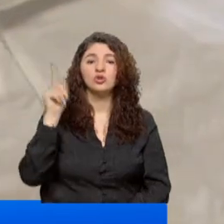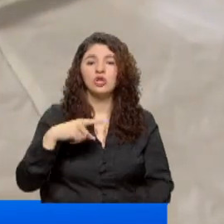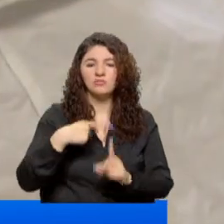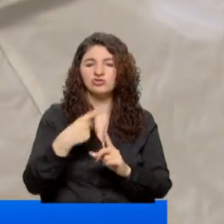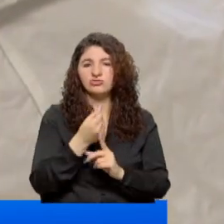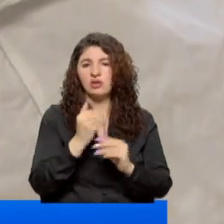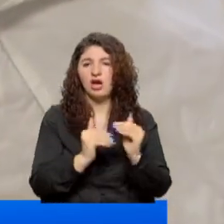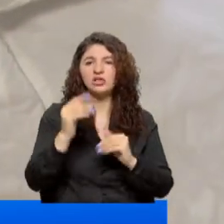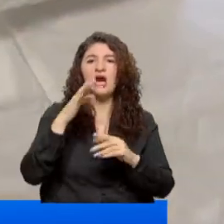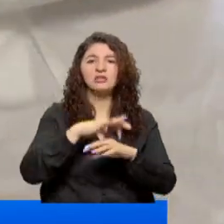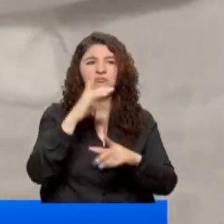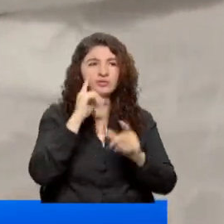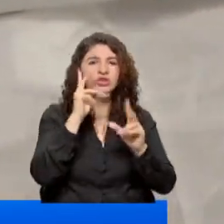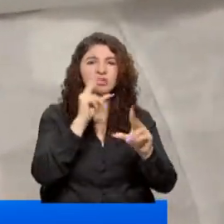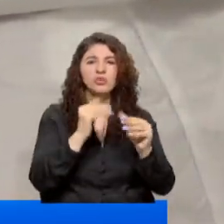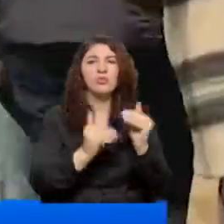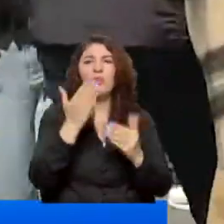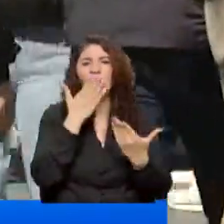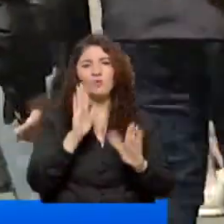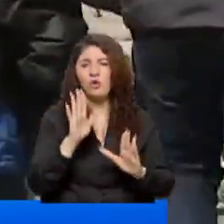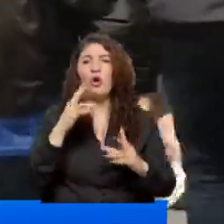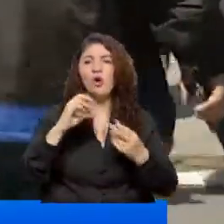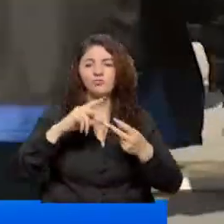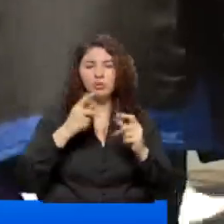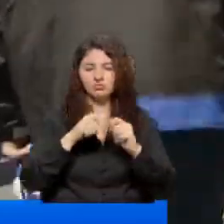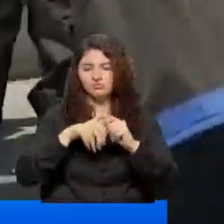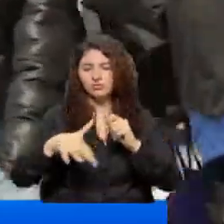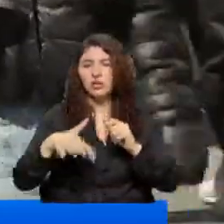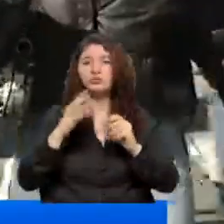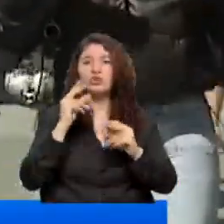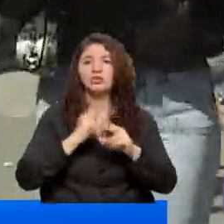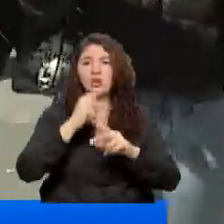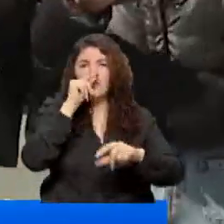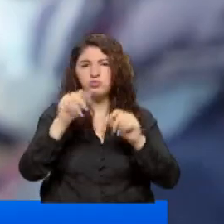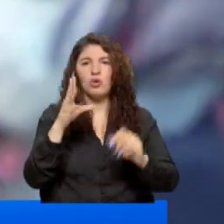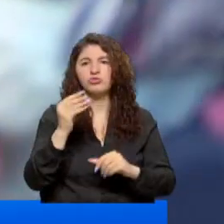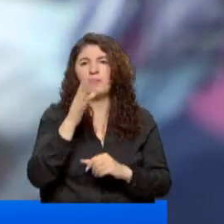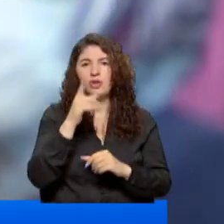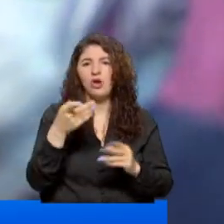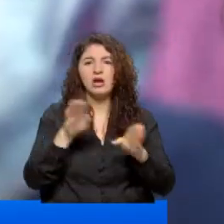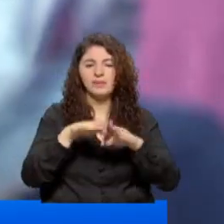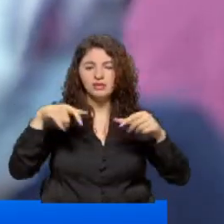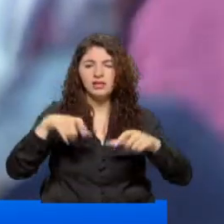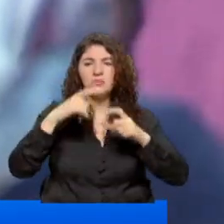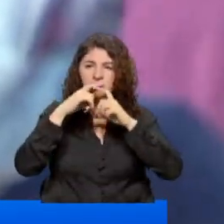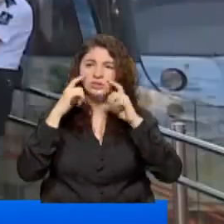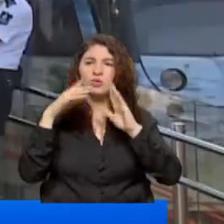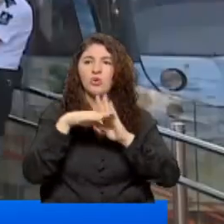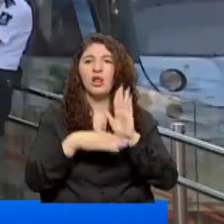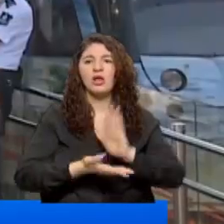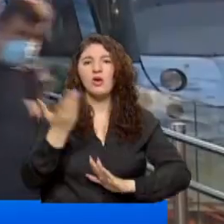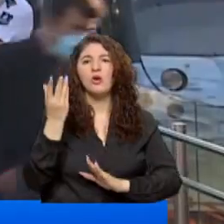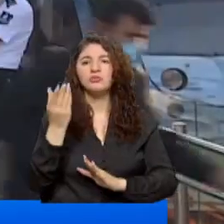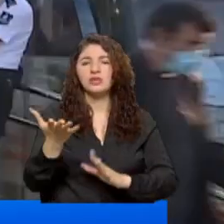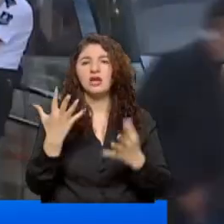vaka artışı hastaneye başvuruları ya da yatışları arttırması o mikronun al fay hatlarını çok hızlı ulaştığı biliniyor kapalı alanlarda maske kuralı